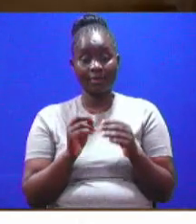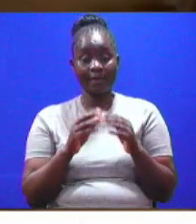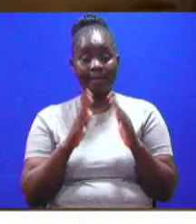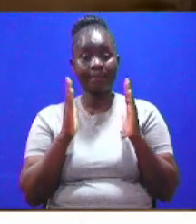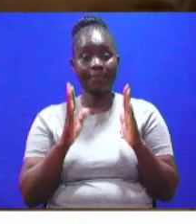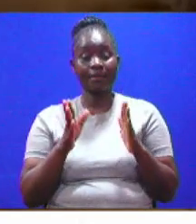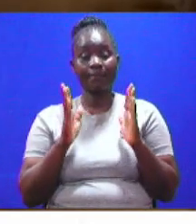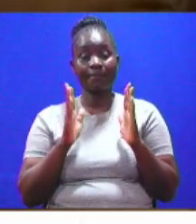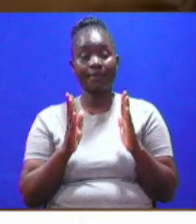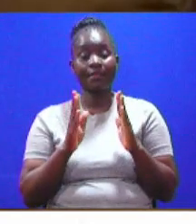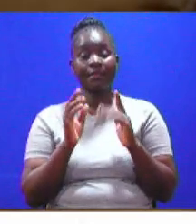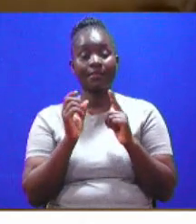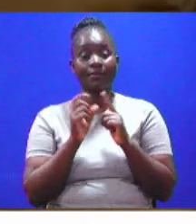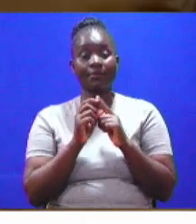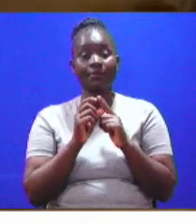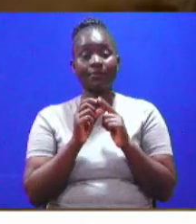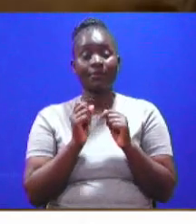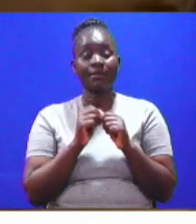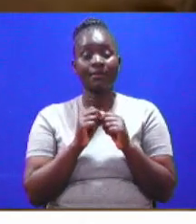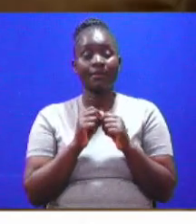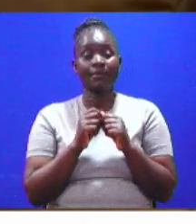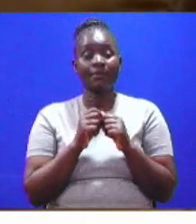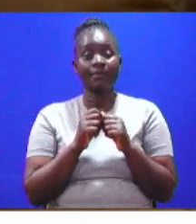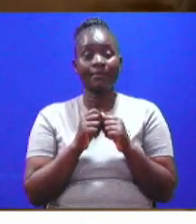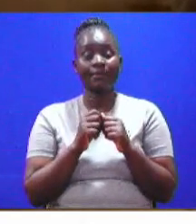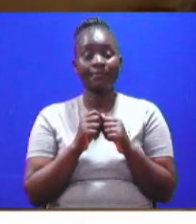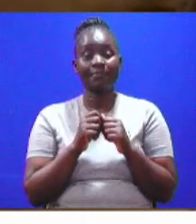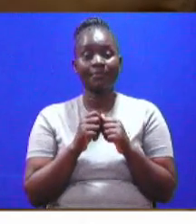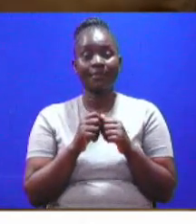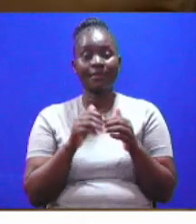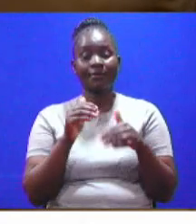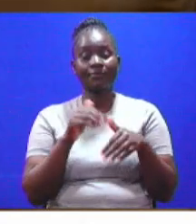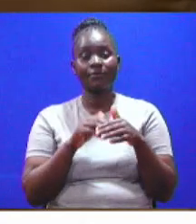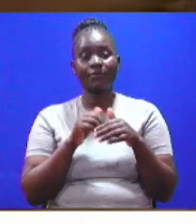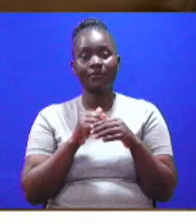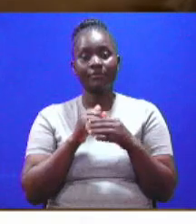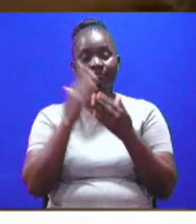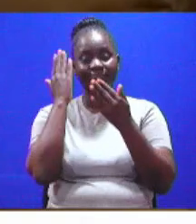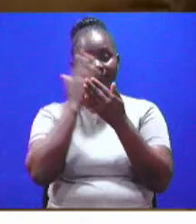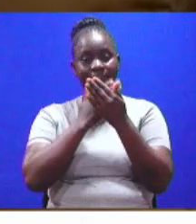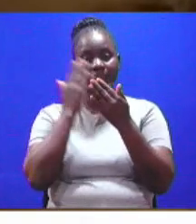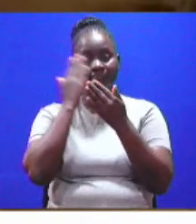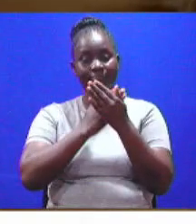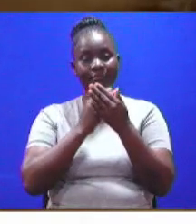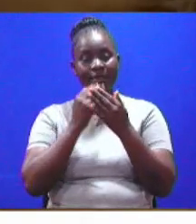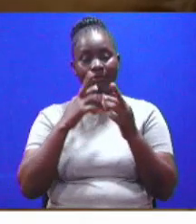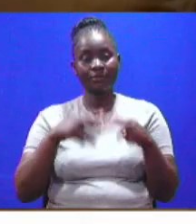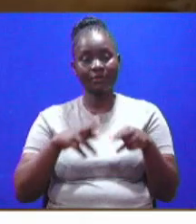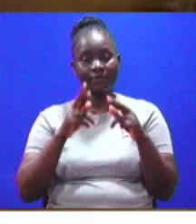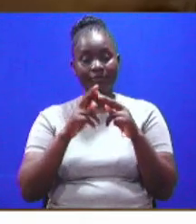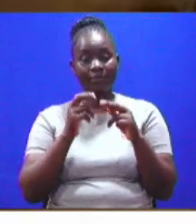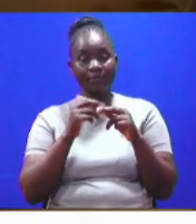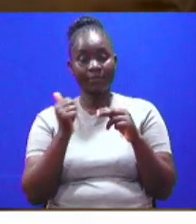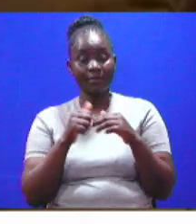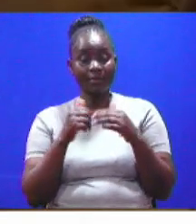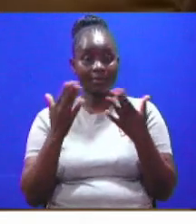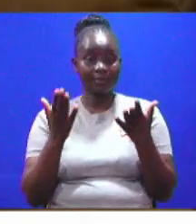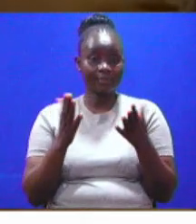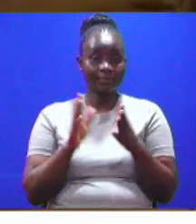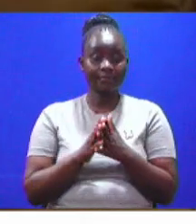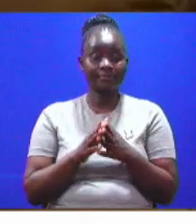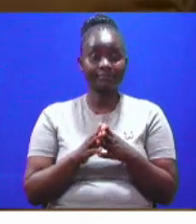Ati fisi alikuwa anafuata nyama kufika njia mbili, akapata zimekuwa mbili, akaona ni